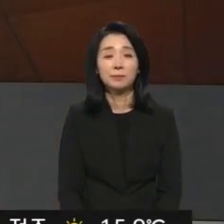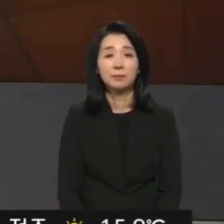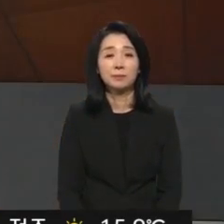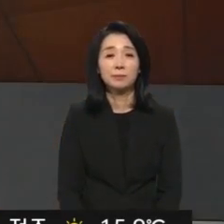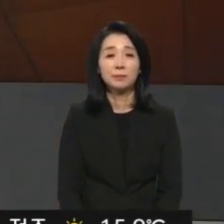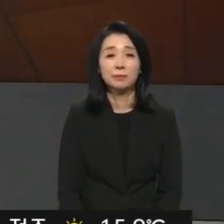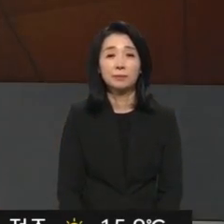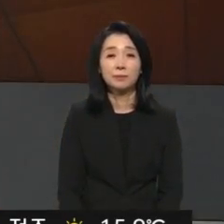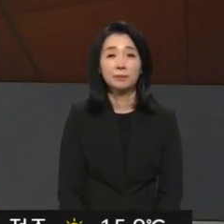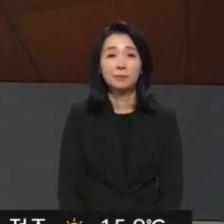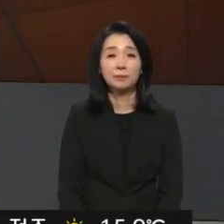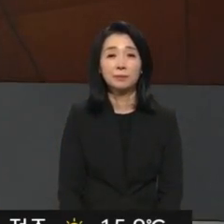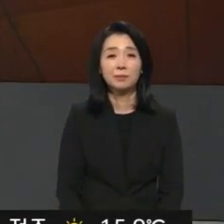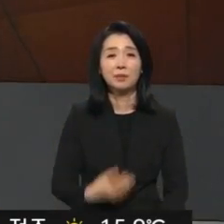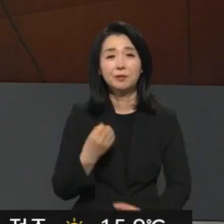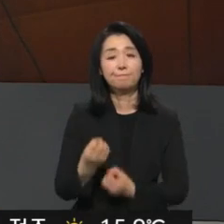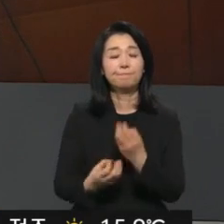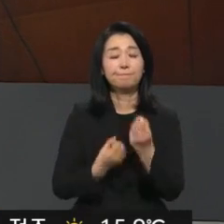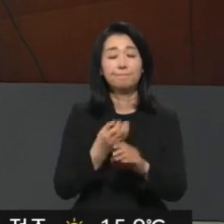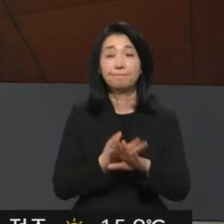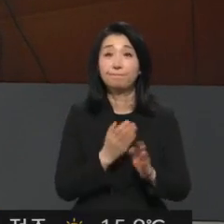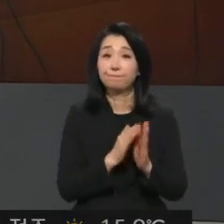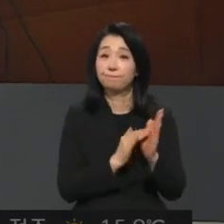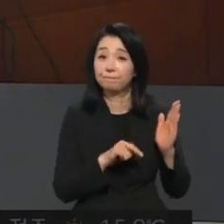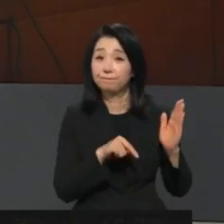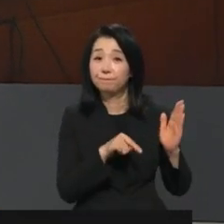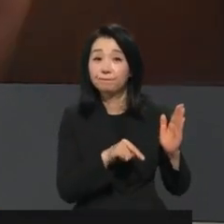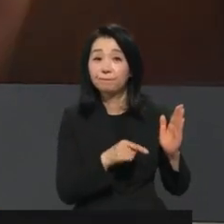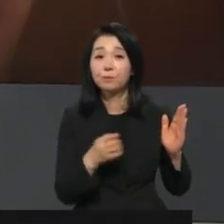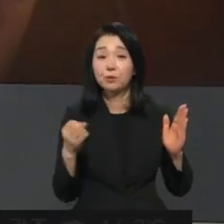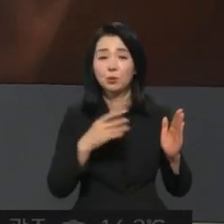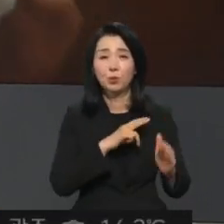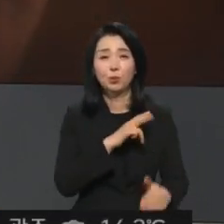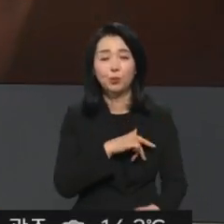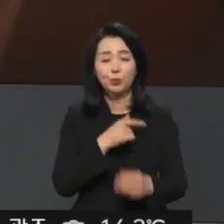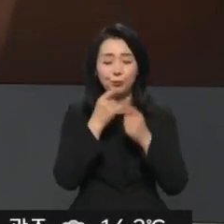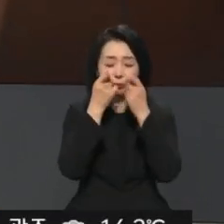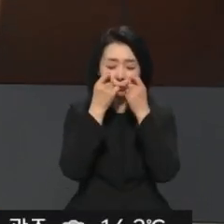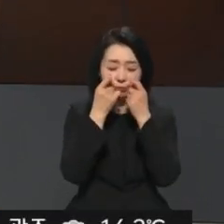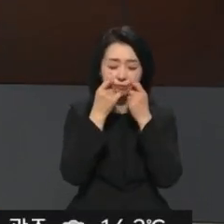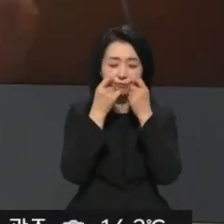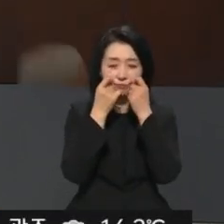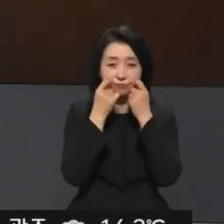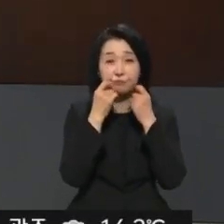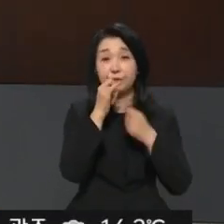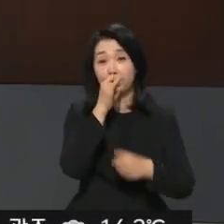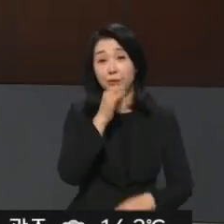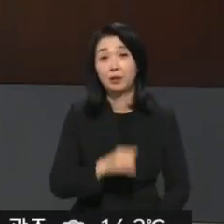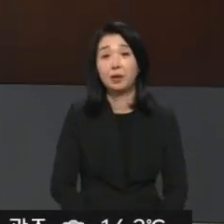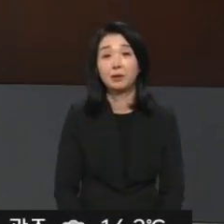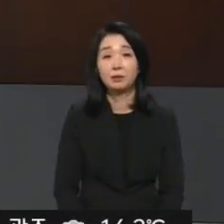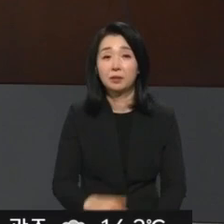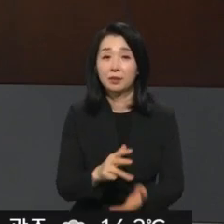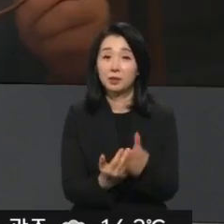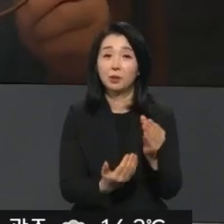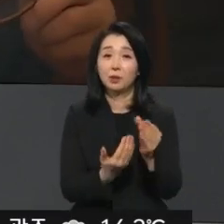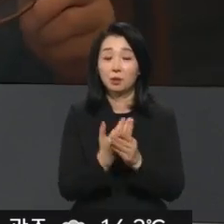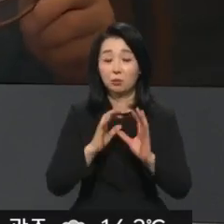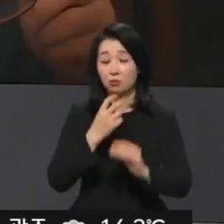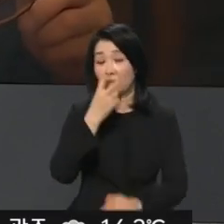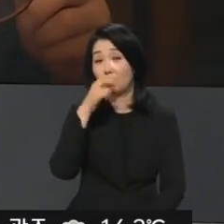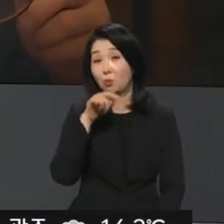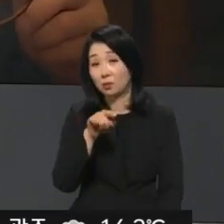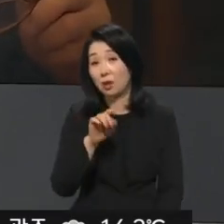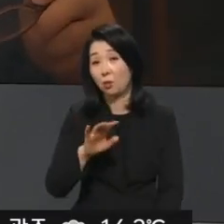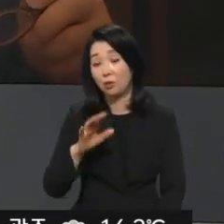자리를 지키며 진술을 듣는 다른 육아족들 그리고 의원들은 눈물을 흘리기도 했는데요 이태원 참사 국정조사